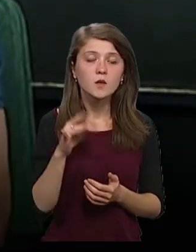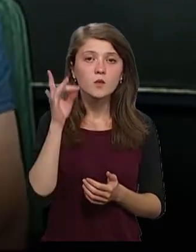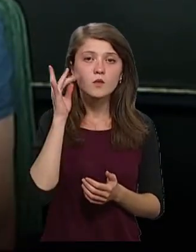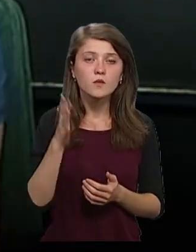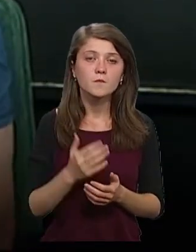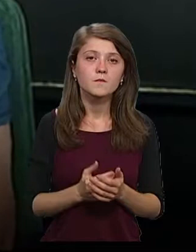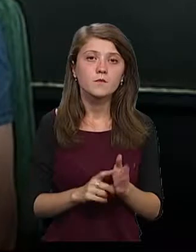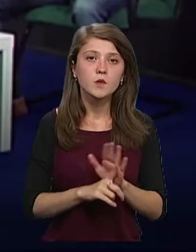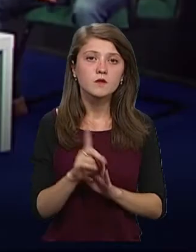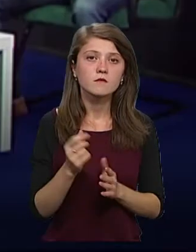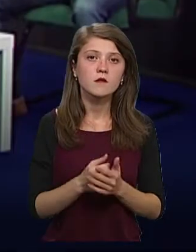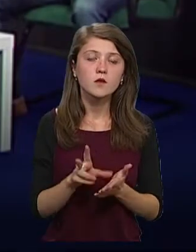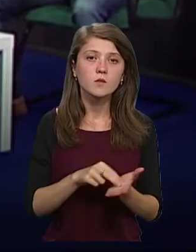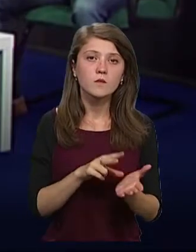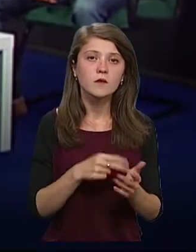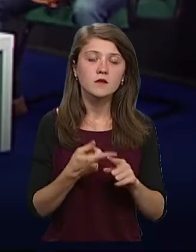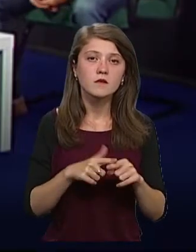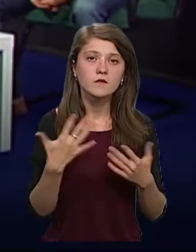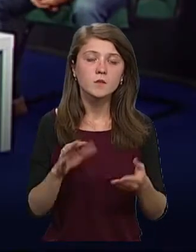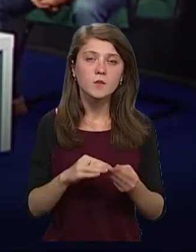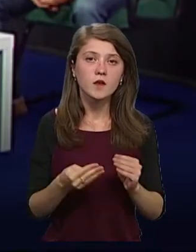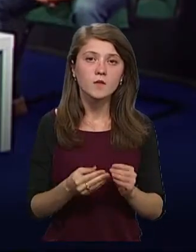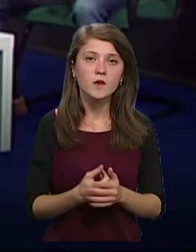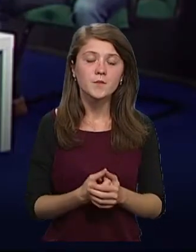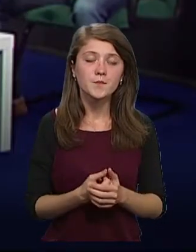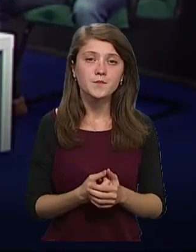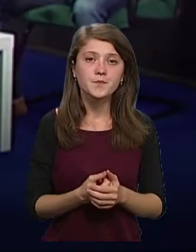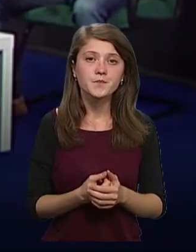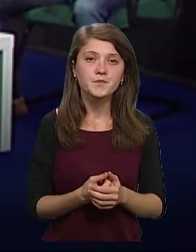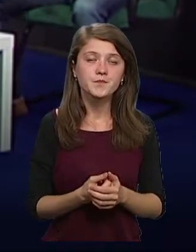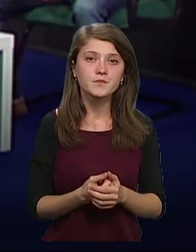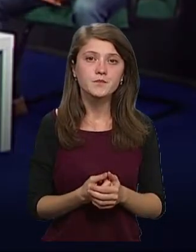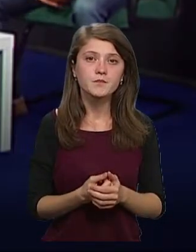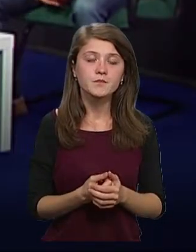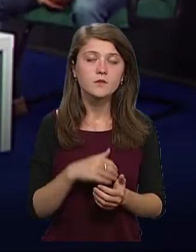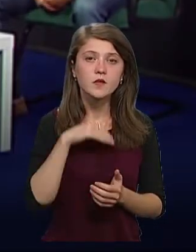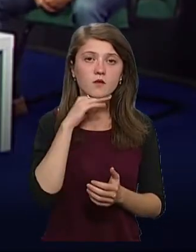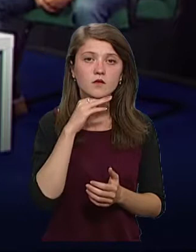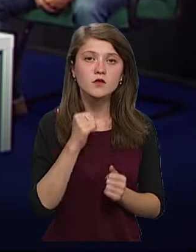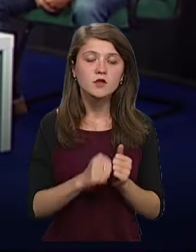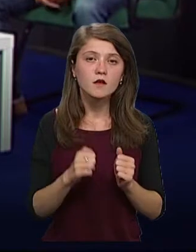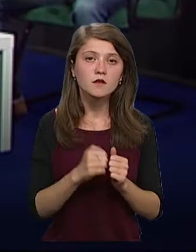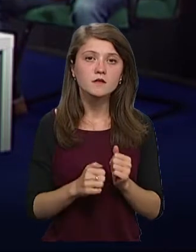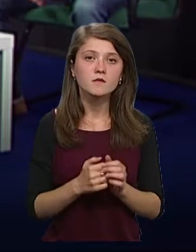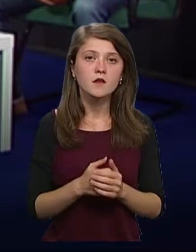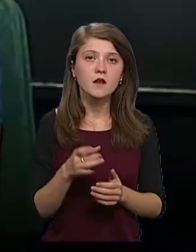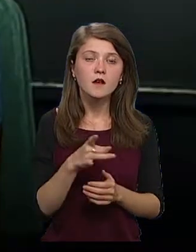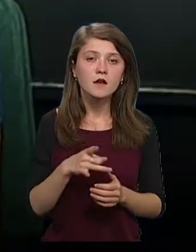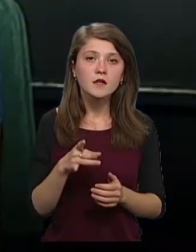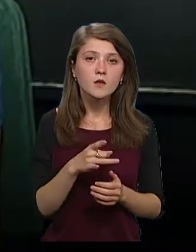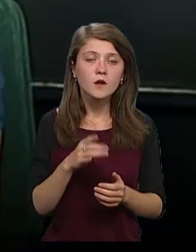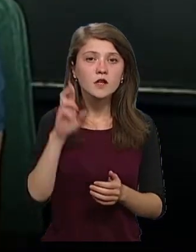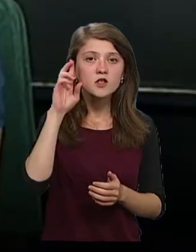парад цих дублювань. Оце вже проблема. І досить часто районна державна